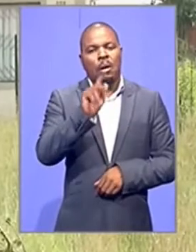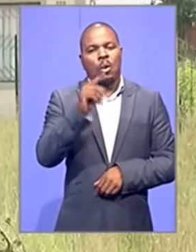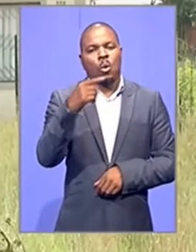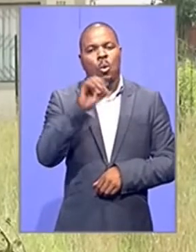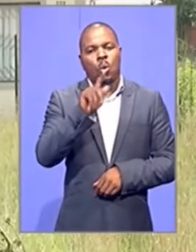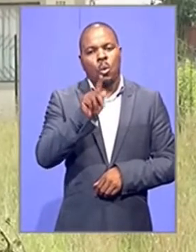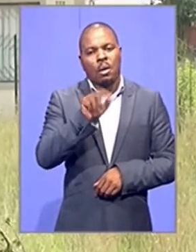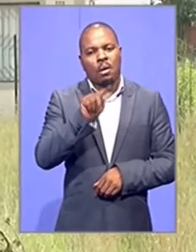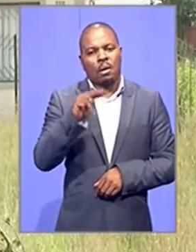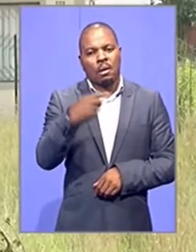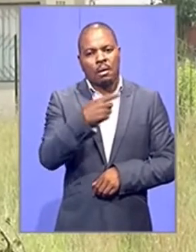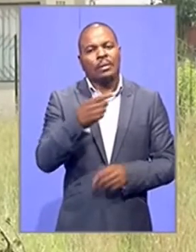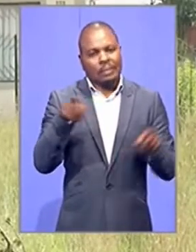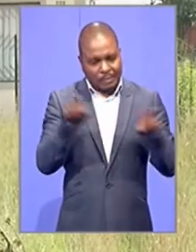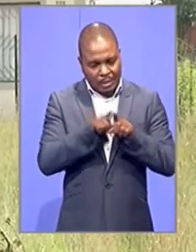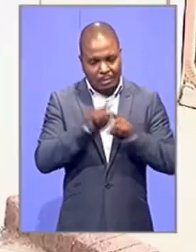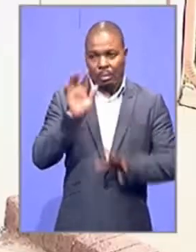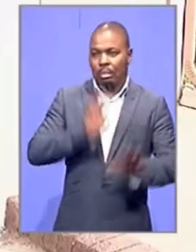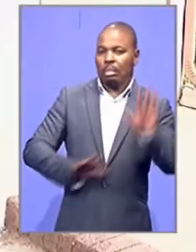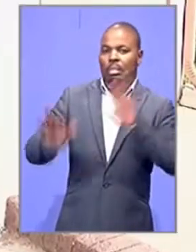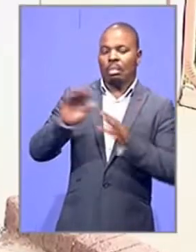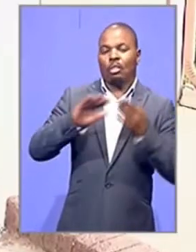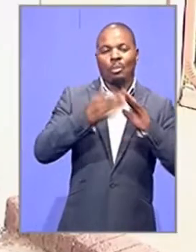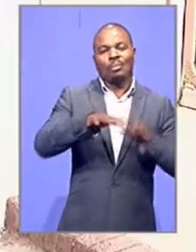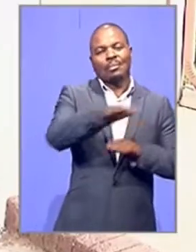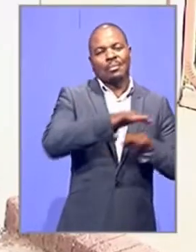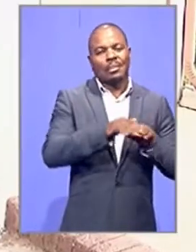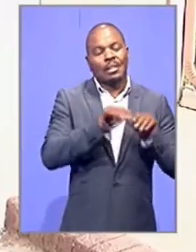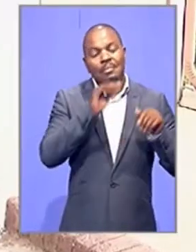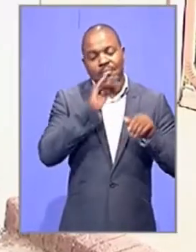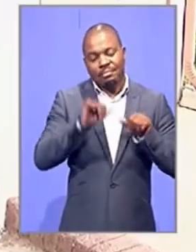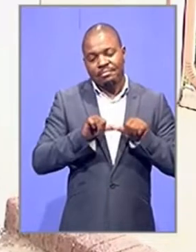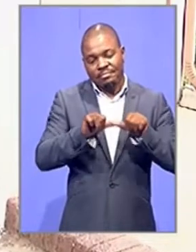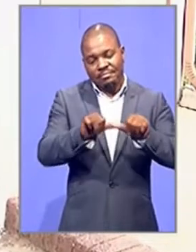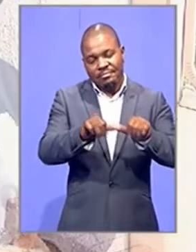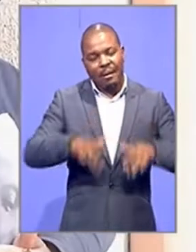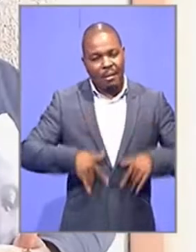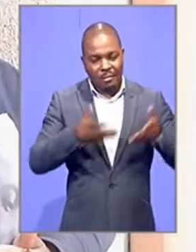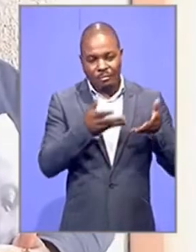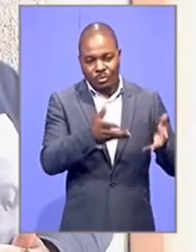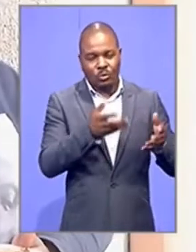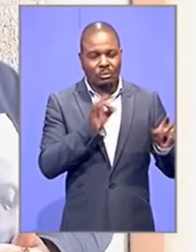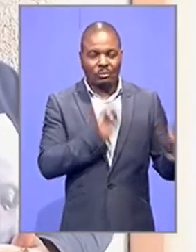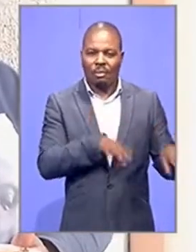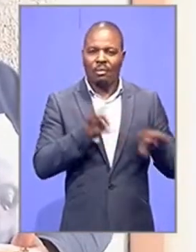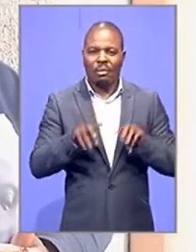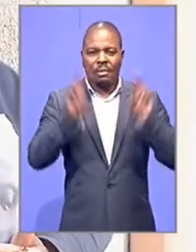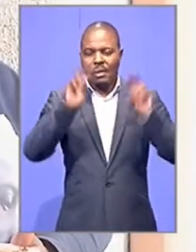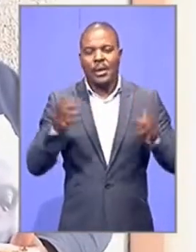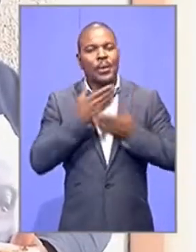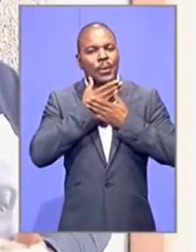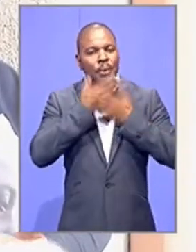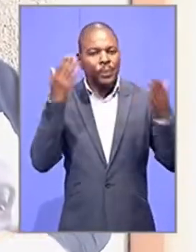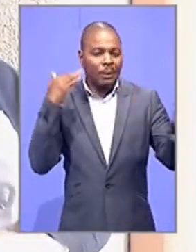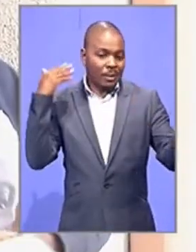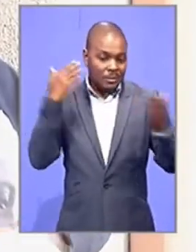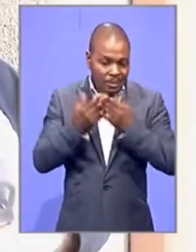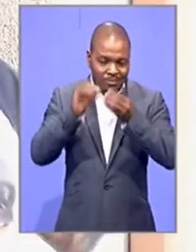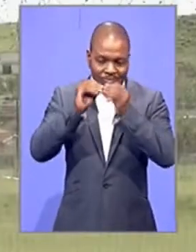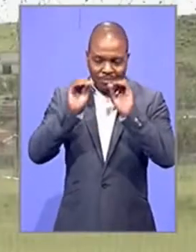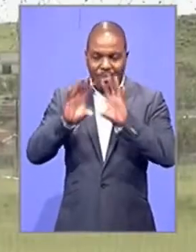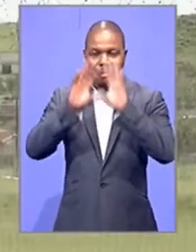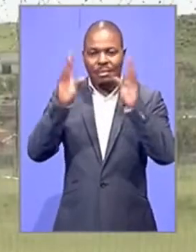ke bua le lone se le hantle. Masepala wa Maluti-A-Phofung wa re o tla kgona go netefatsa ditshenyegelo morago ga go konosetsa tiro. Motse